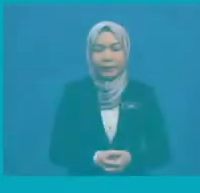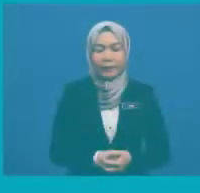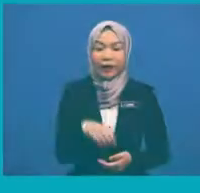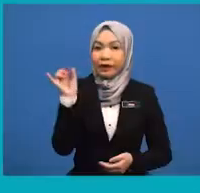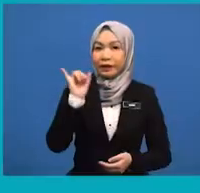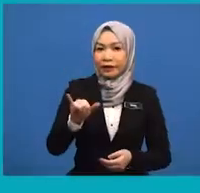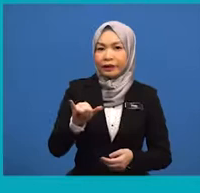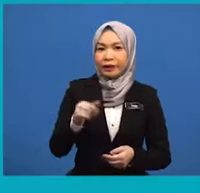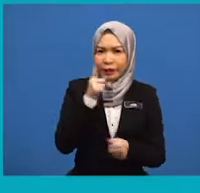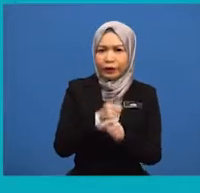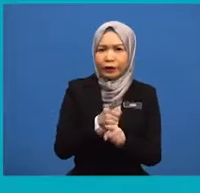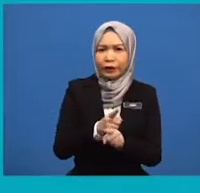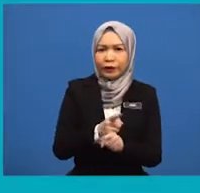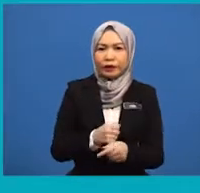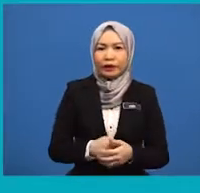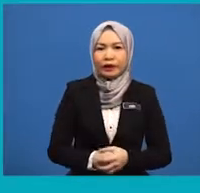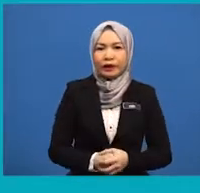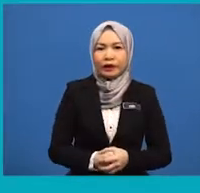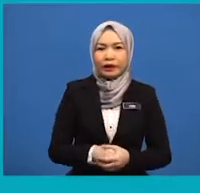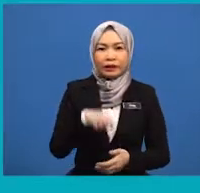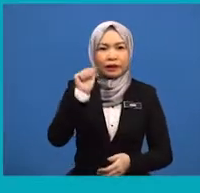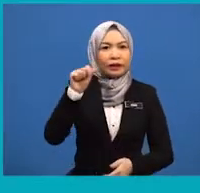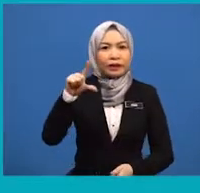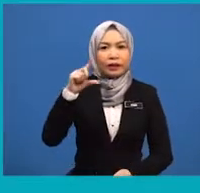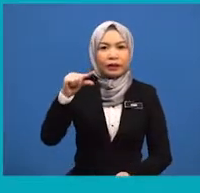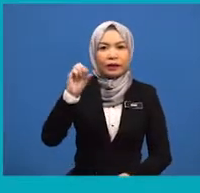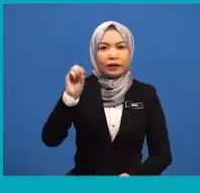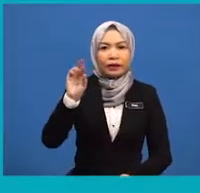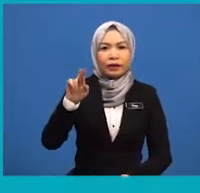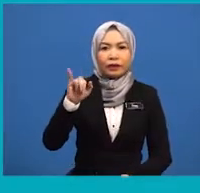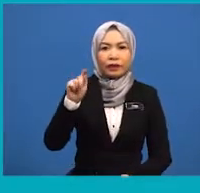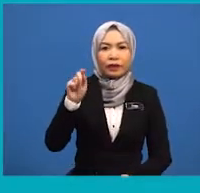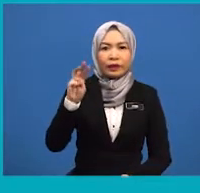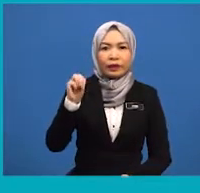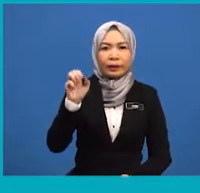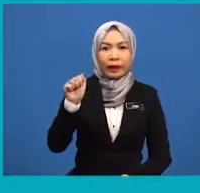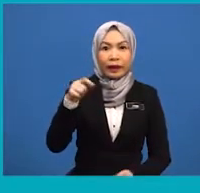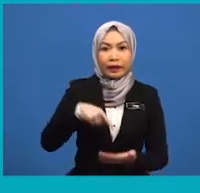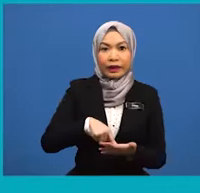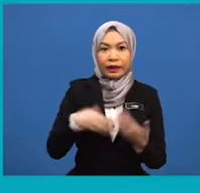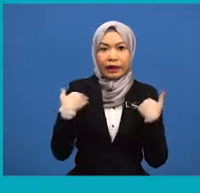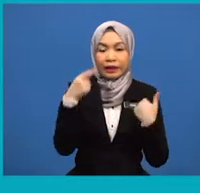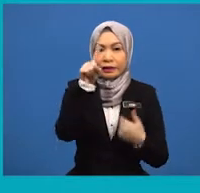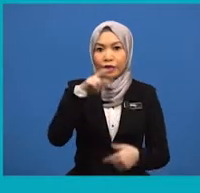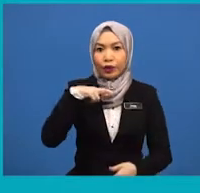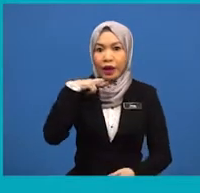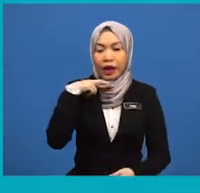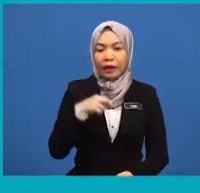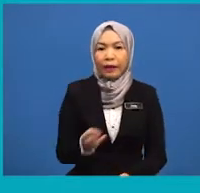Ya, tepat sekali. Algoritma ini mempunyai satu ralat. Mari kita